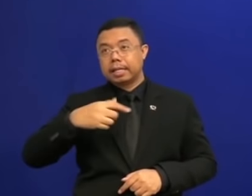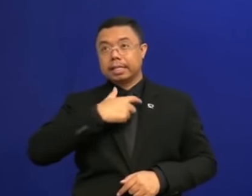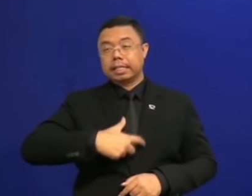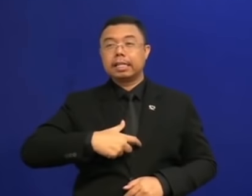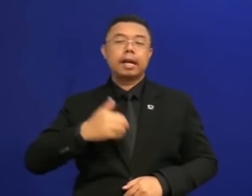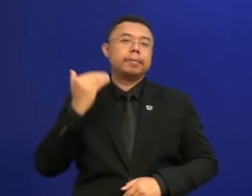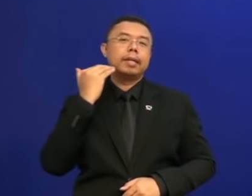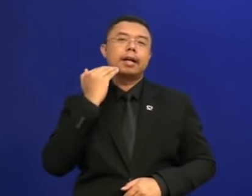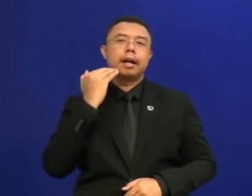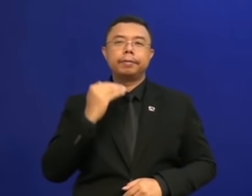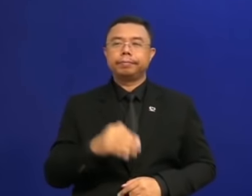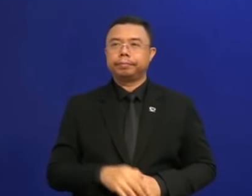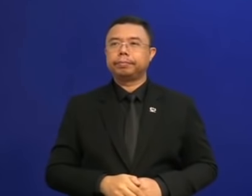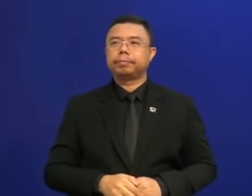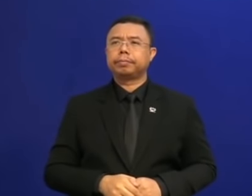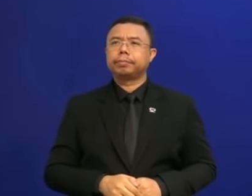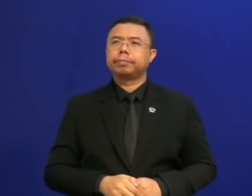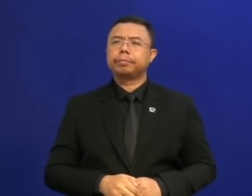sikap berjaga-jaga.